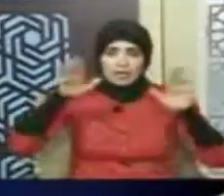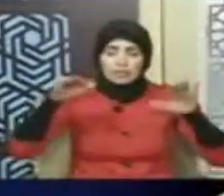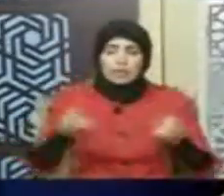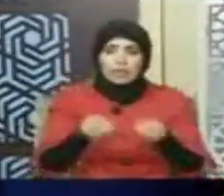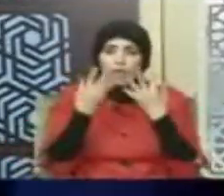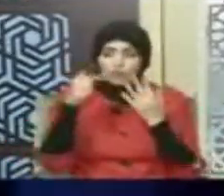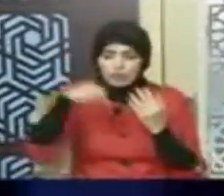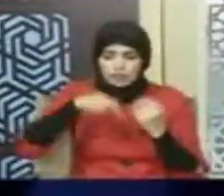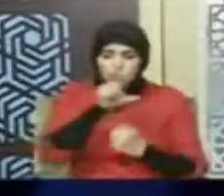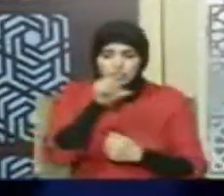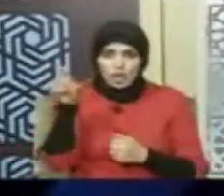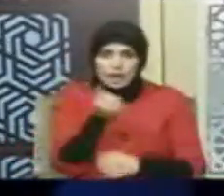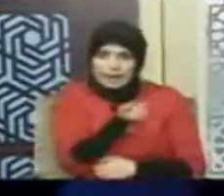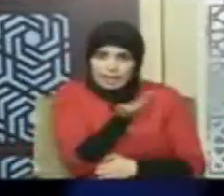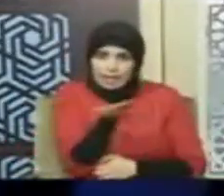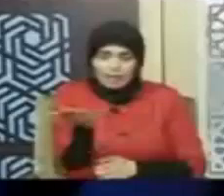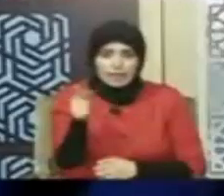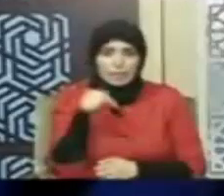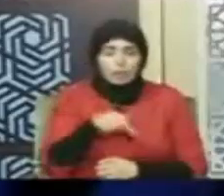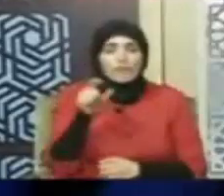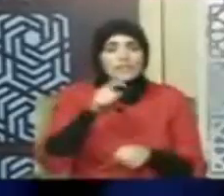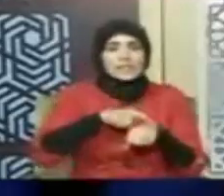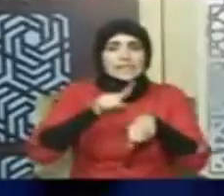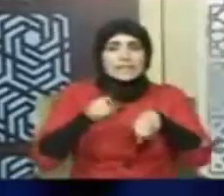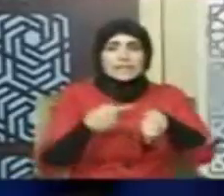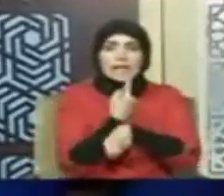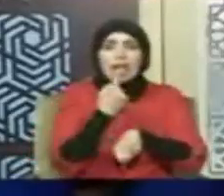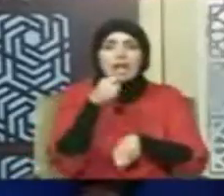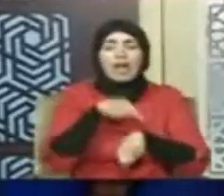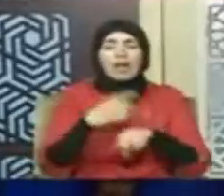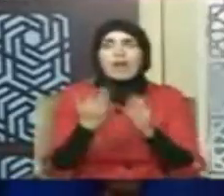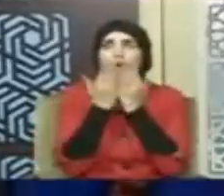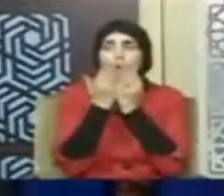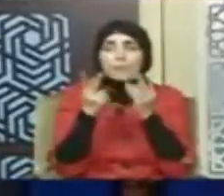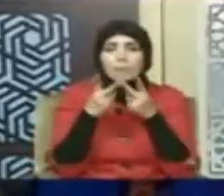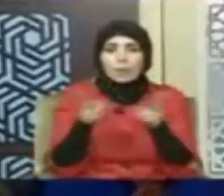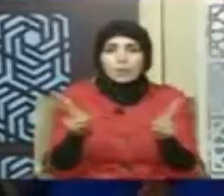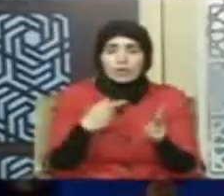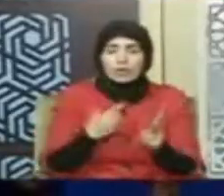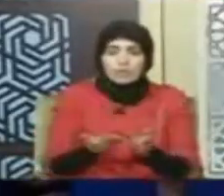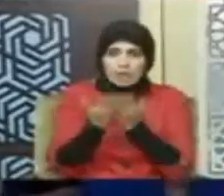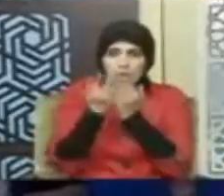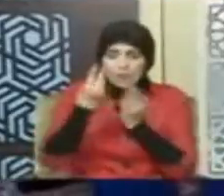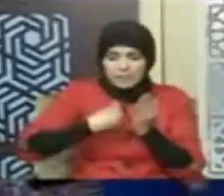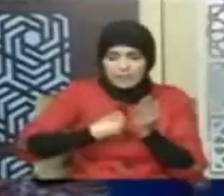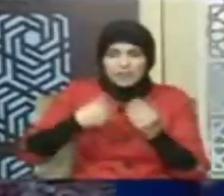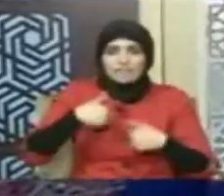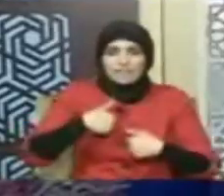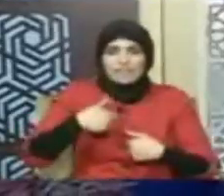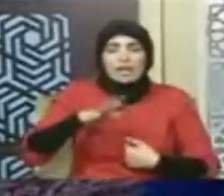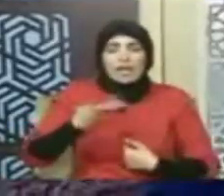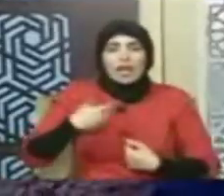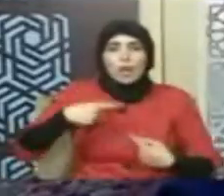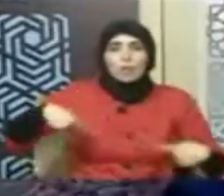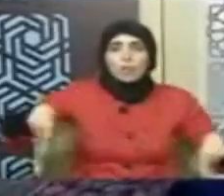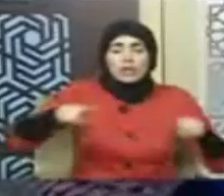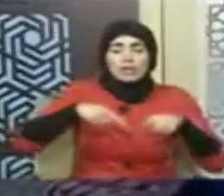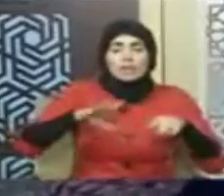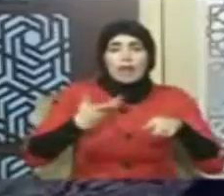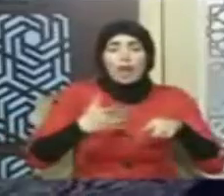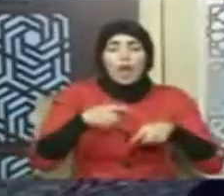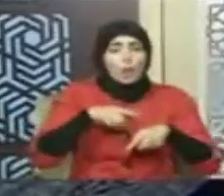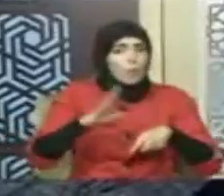الكريم وفي هذه الساعة المباركة من المقبولين. اللهم لا تجعل فينا ولا لنا ولا